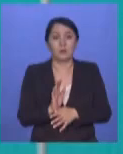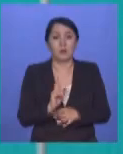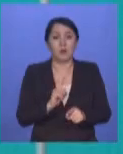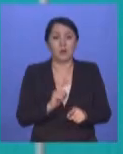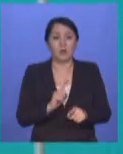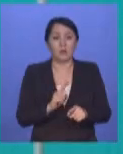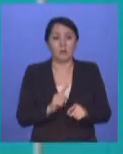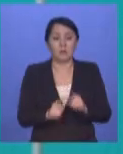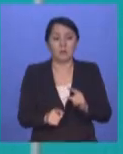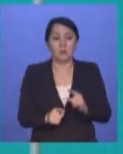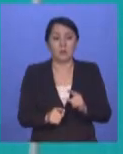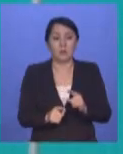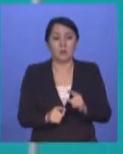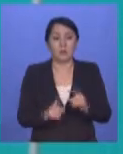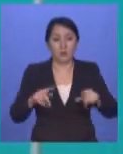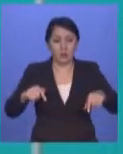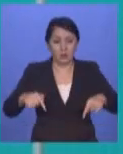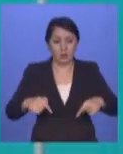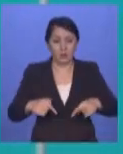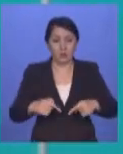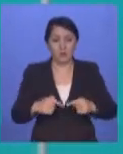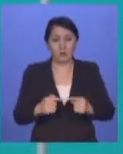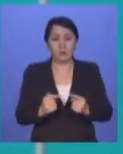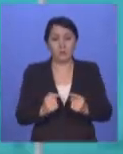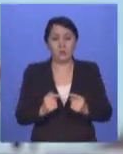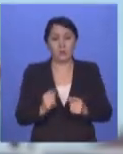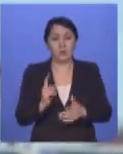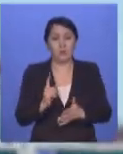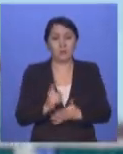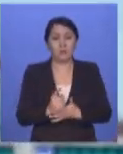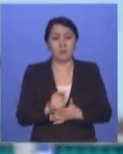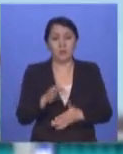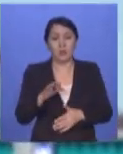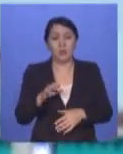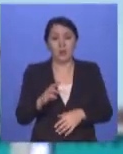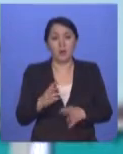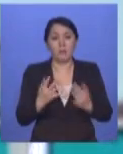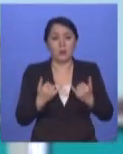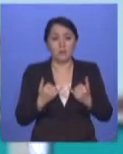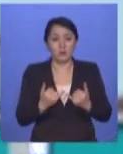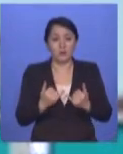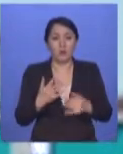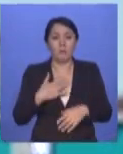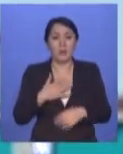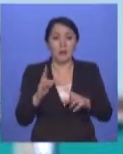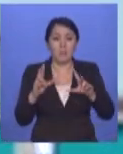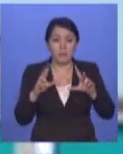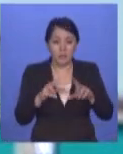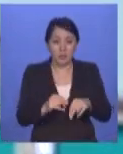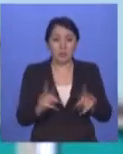тиісті инфрақұрылымды қалпына келтіру, жандандыру керек. Әкім бүгін маған уәде берді,